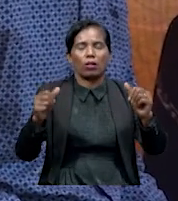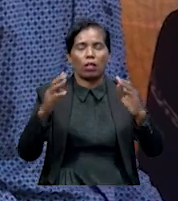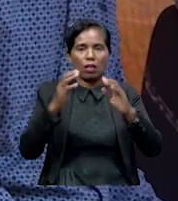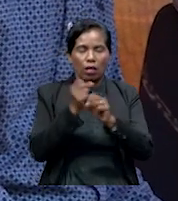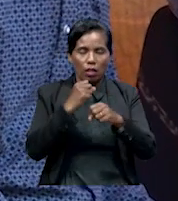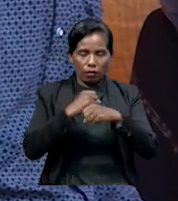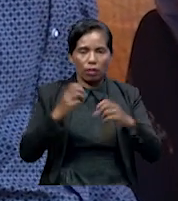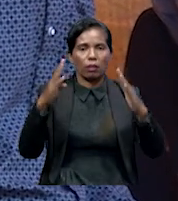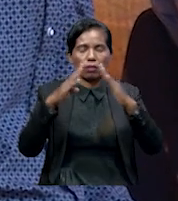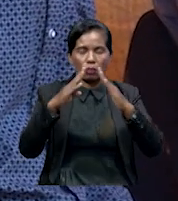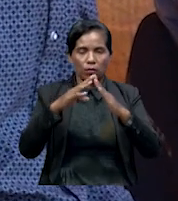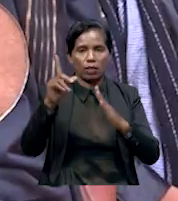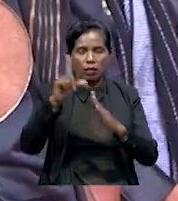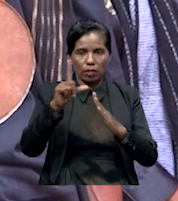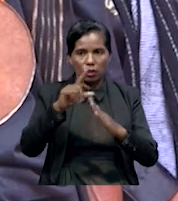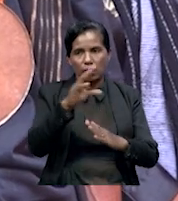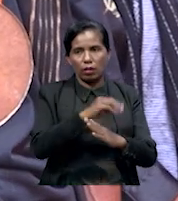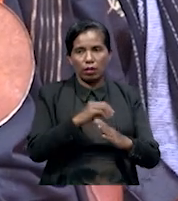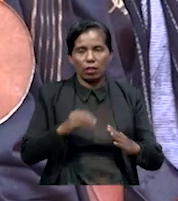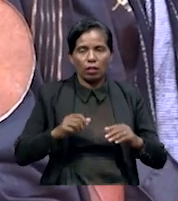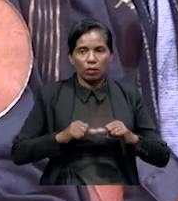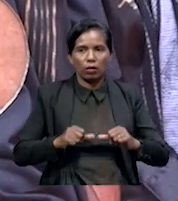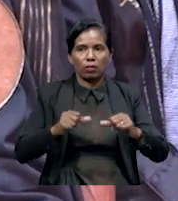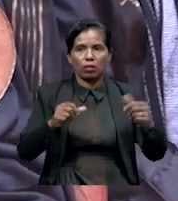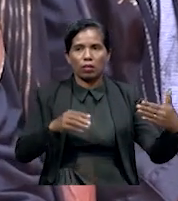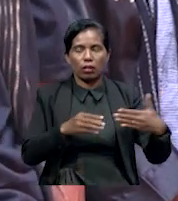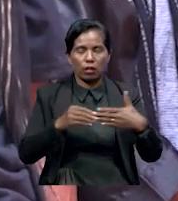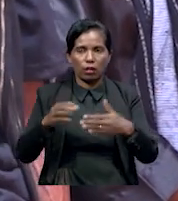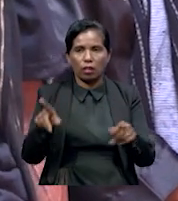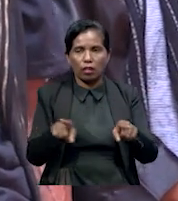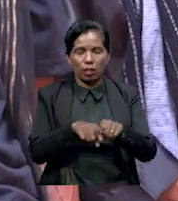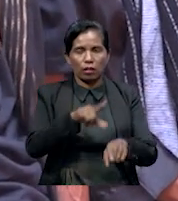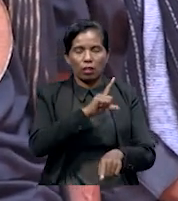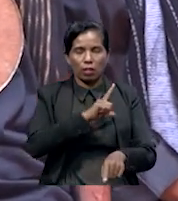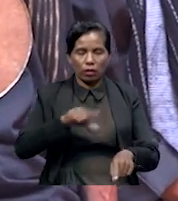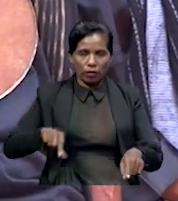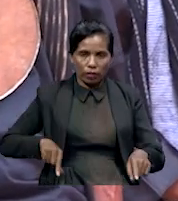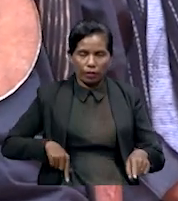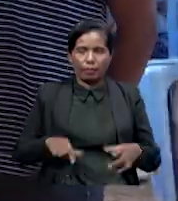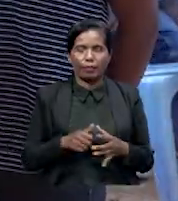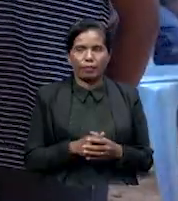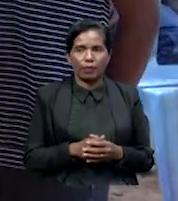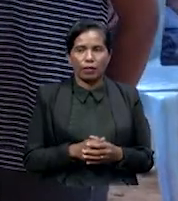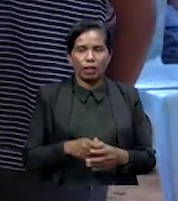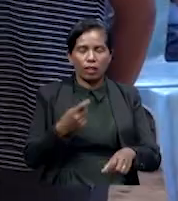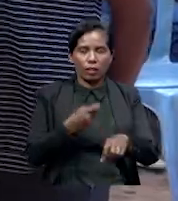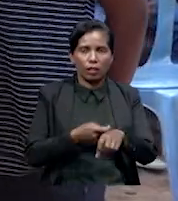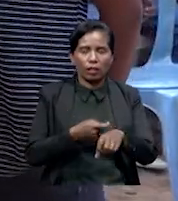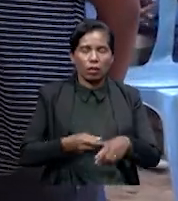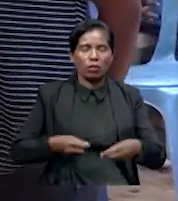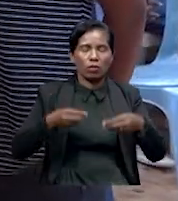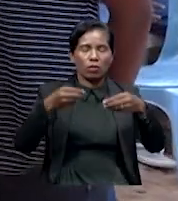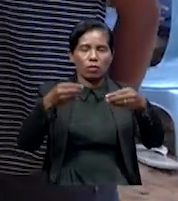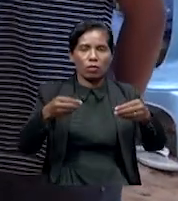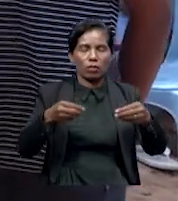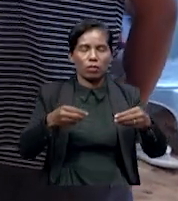existe fali ko apa Ananias maka continua karu kon hanesan liurai ia tempo elisan entrega poder ukun